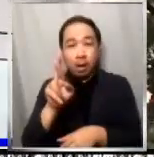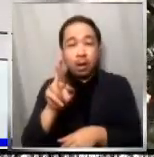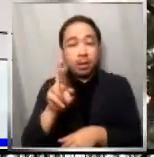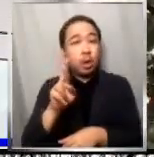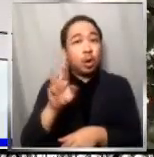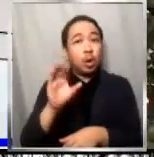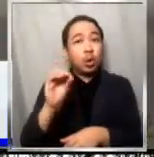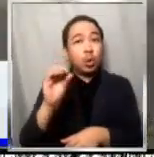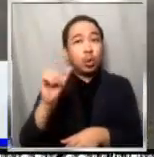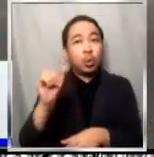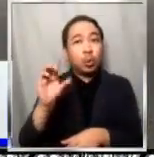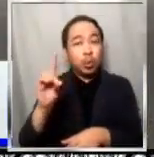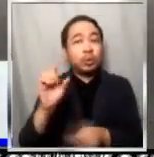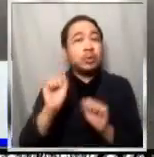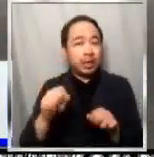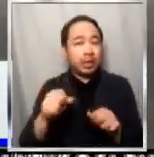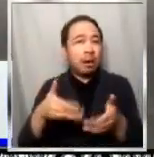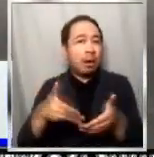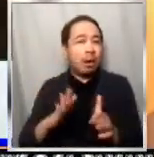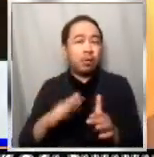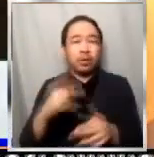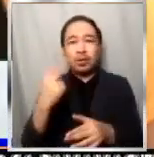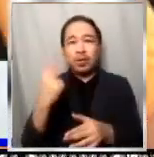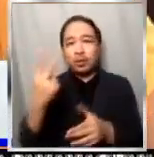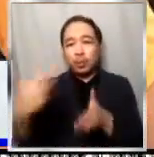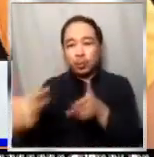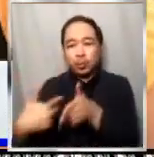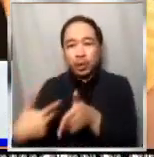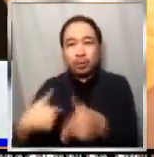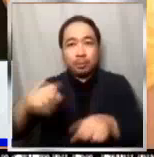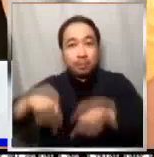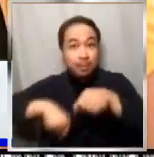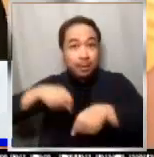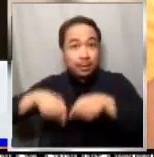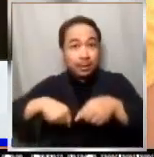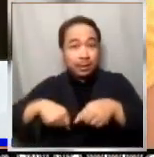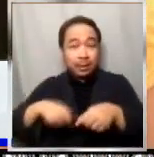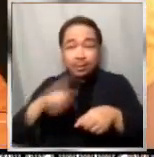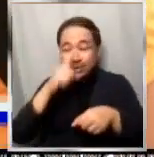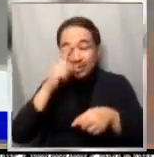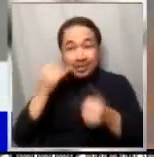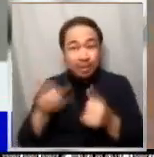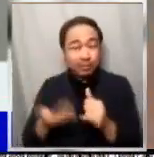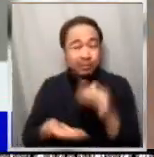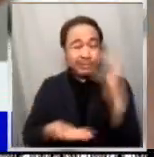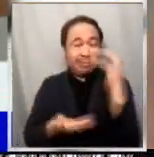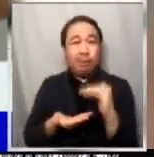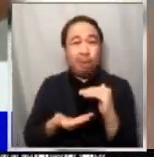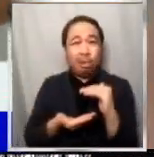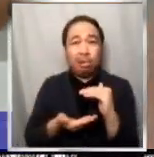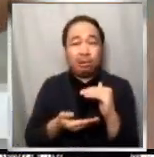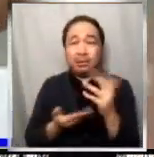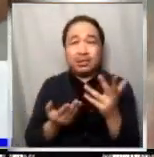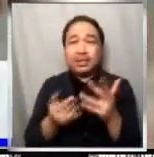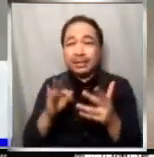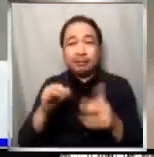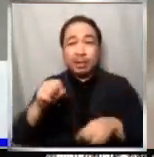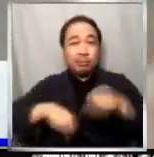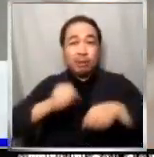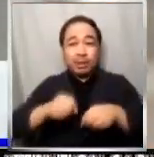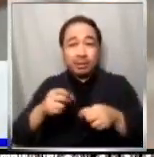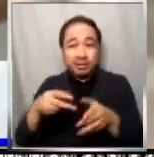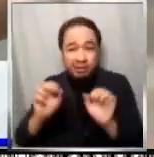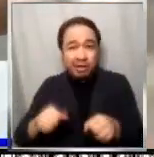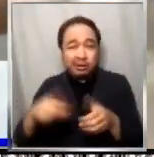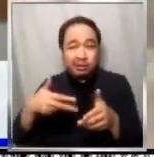two-way na bike lane. Yan kasi medyo mababa. Tapos pagka sumimplang ka dyan, lalo na kami mga nagbabike. Kung ikaw ay madalas nagbibisikleta, sanay ka